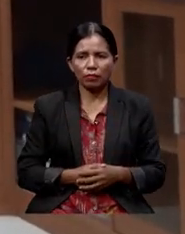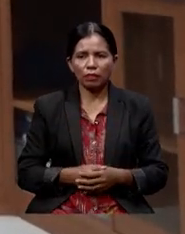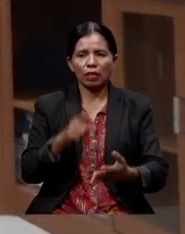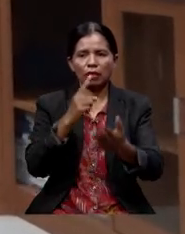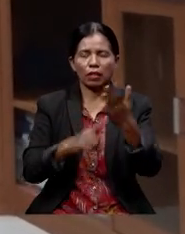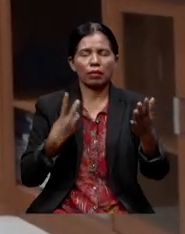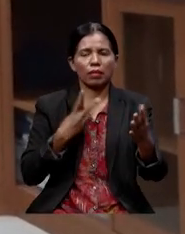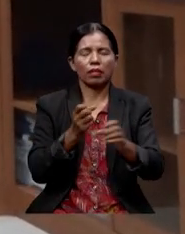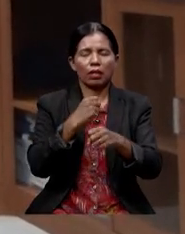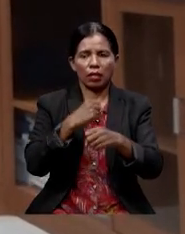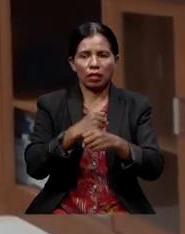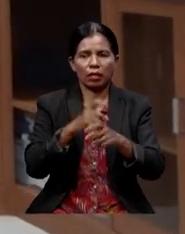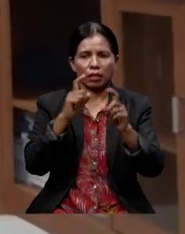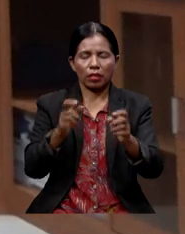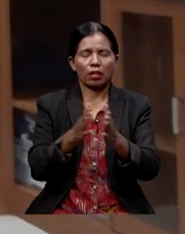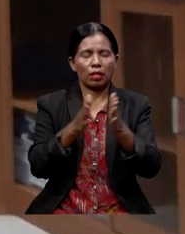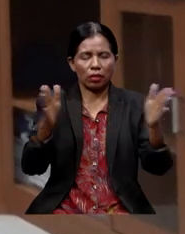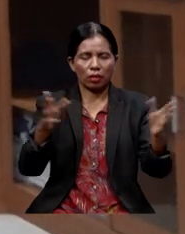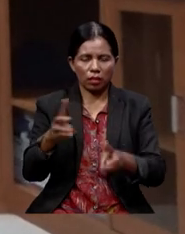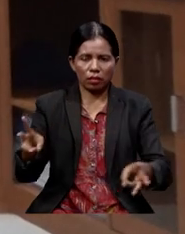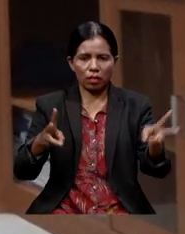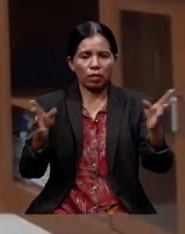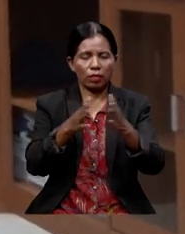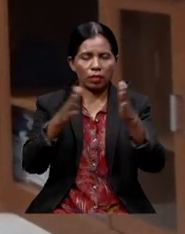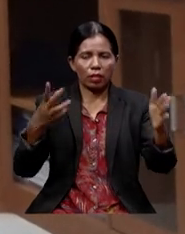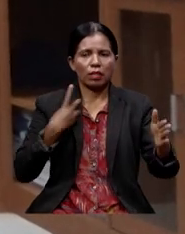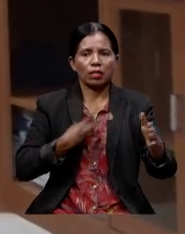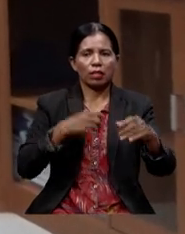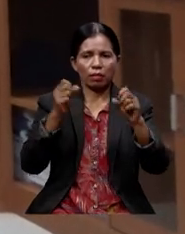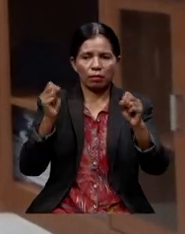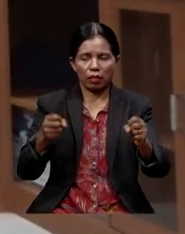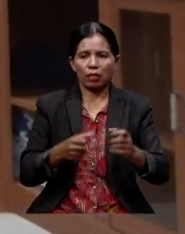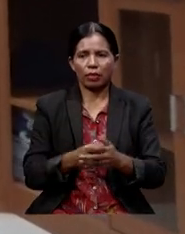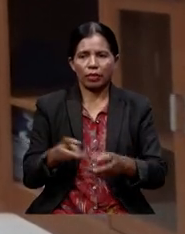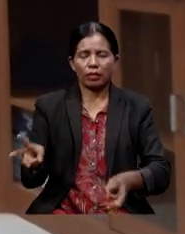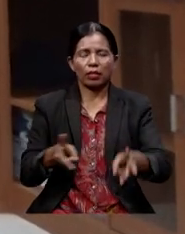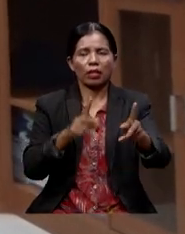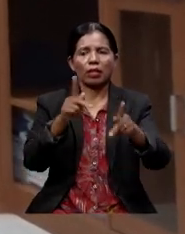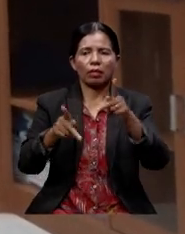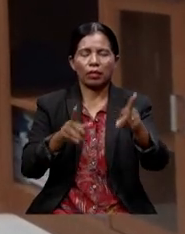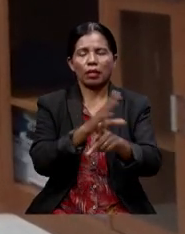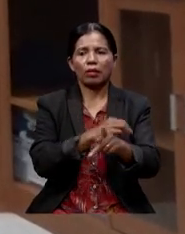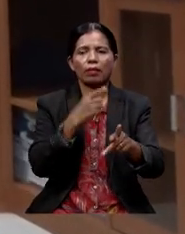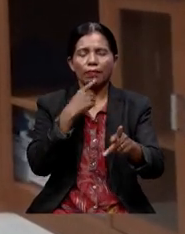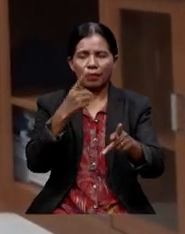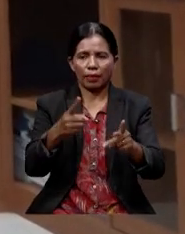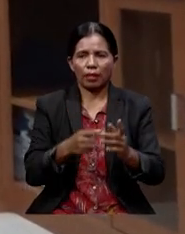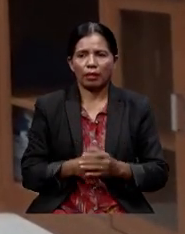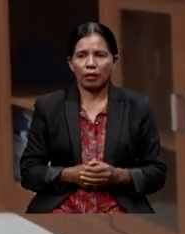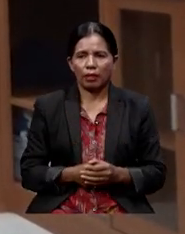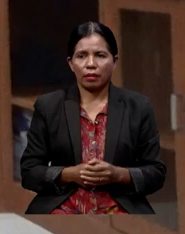mito vele halo tengi lo que estrada luan ita vele halo estrada e marian flyway estrada